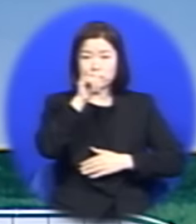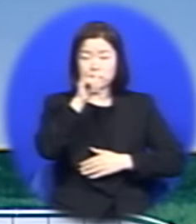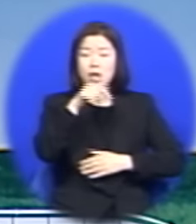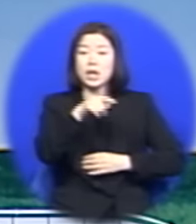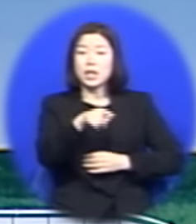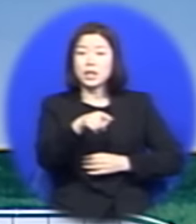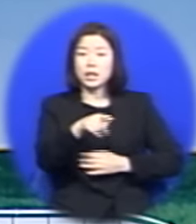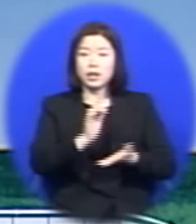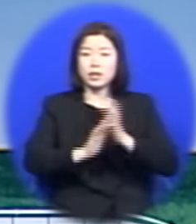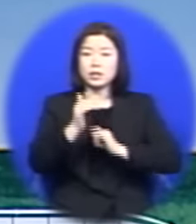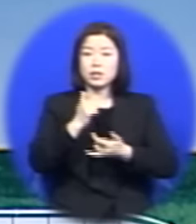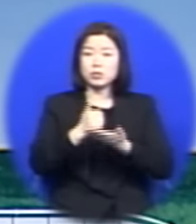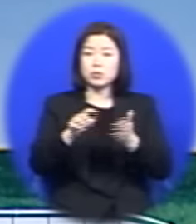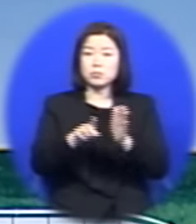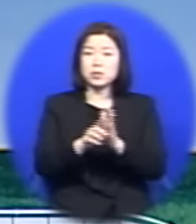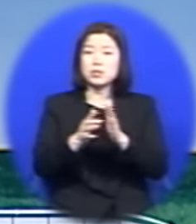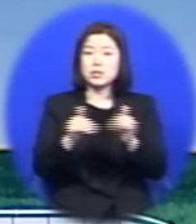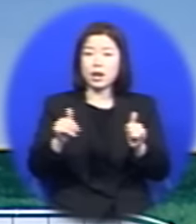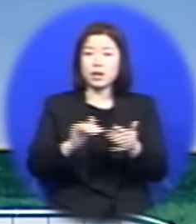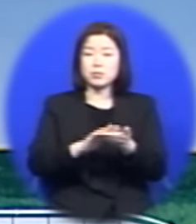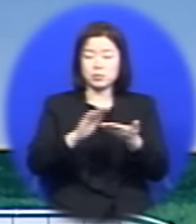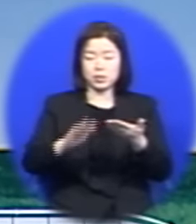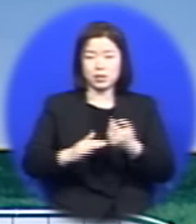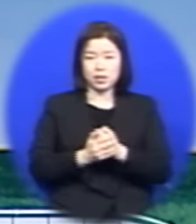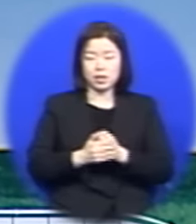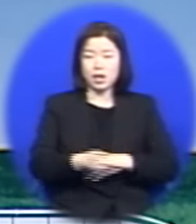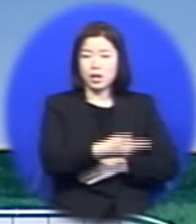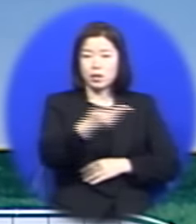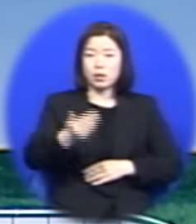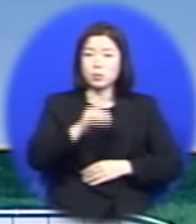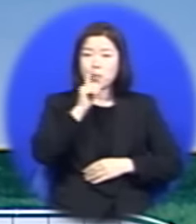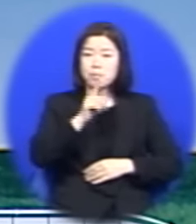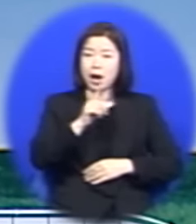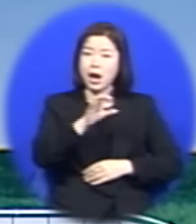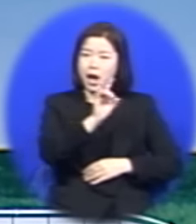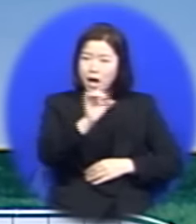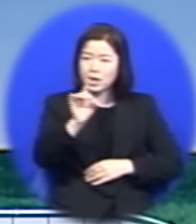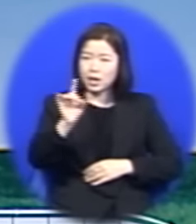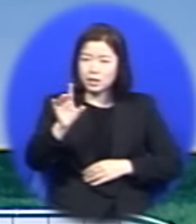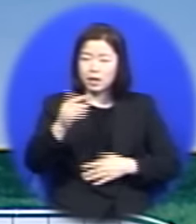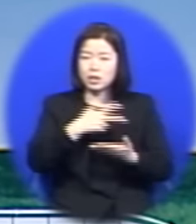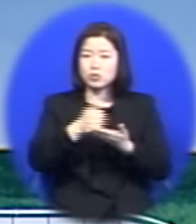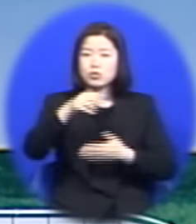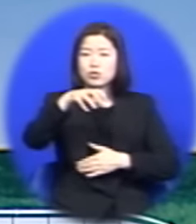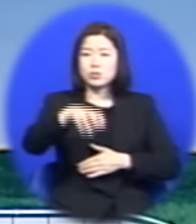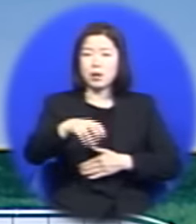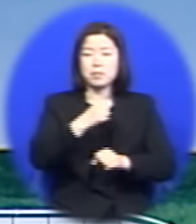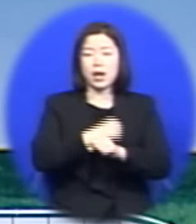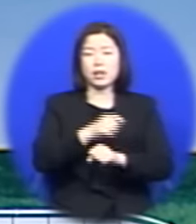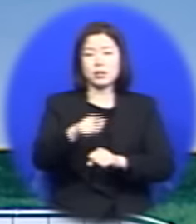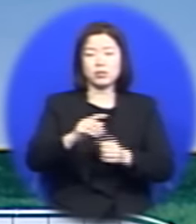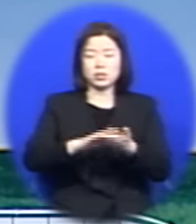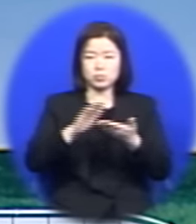그게 예수 믿는 사람이에요. 여러분, 말 한마디 한마디는 주님 앞에 하는 겁니다.